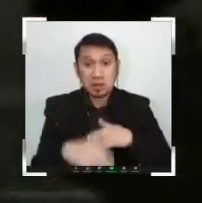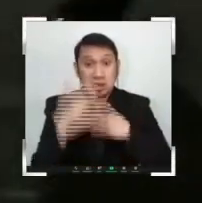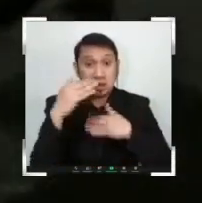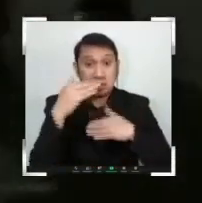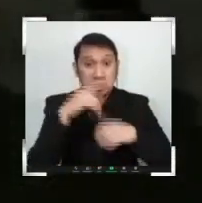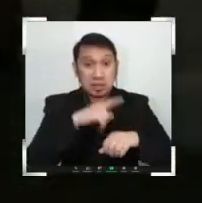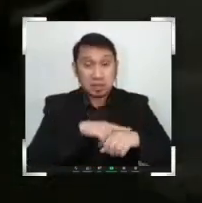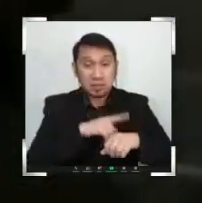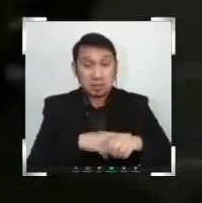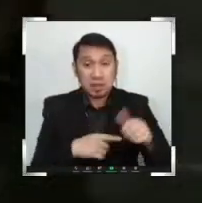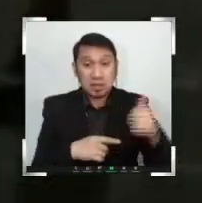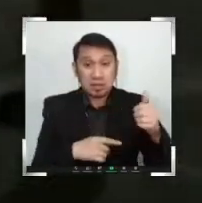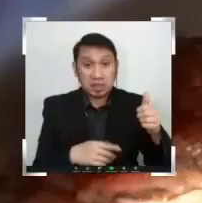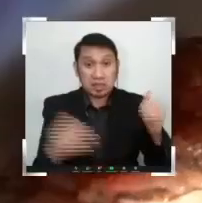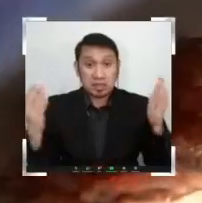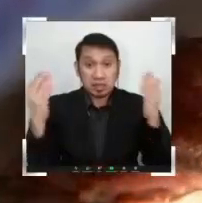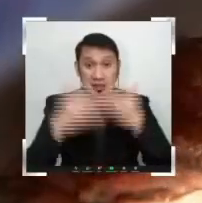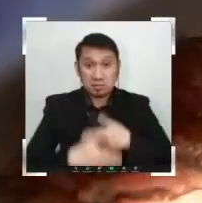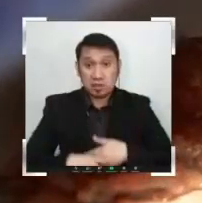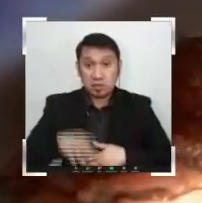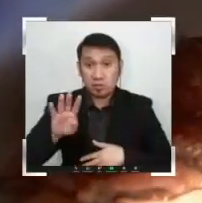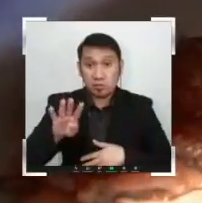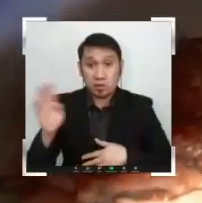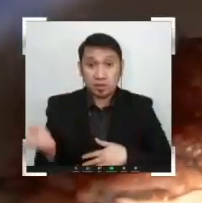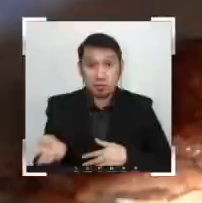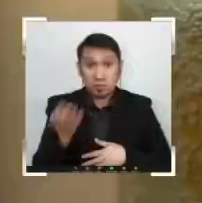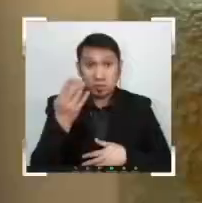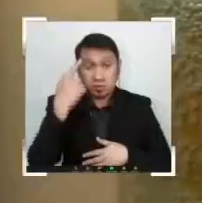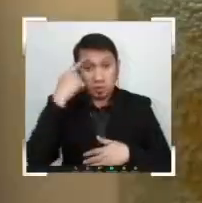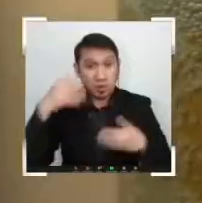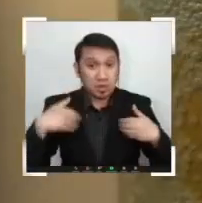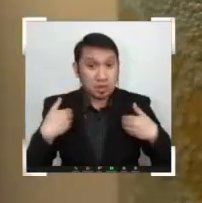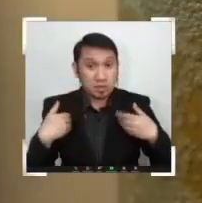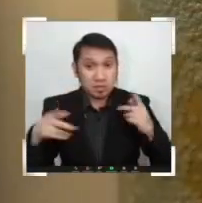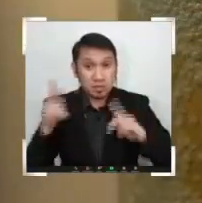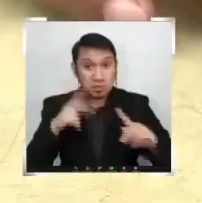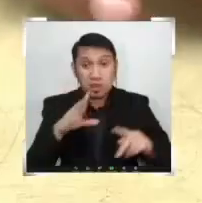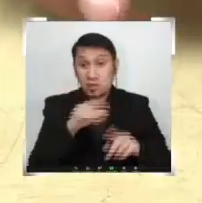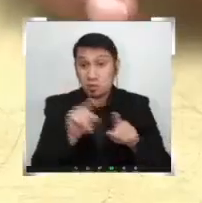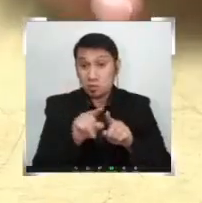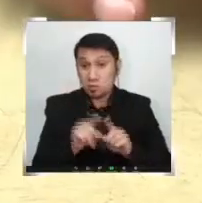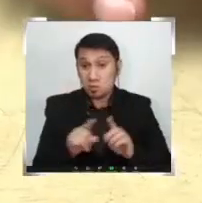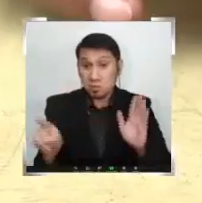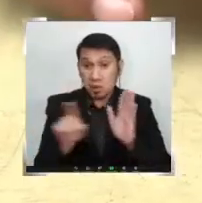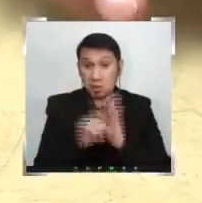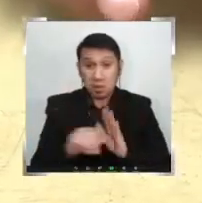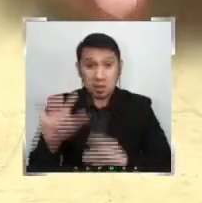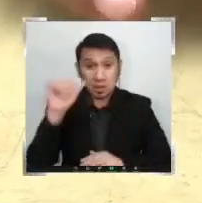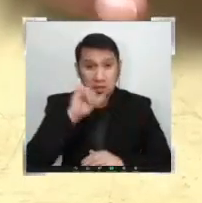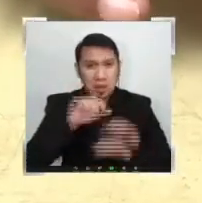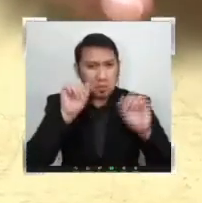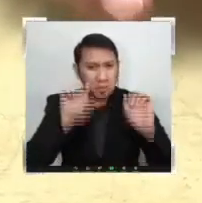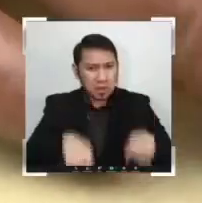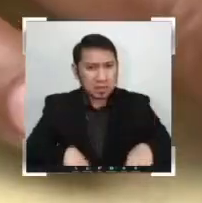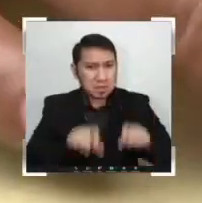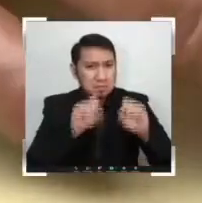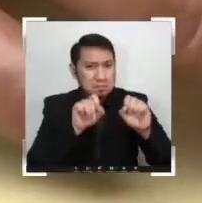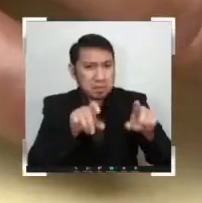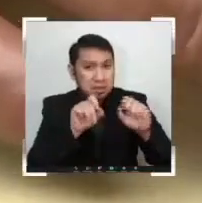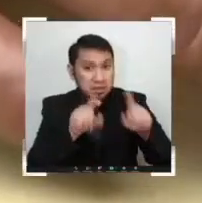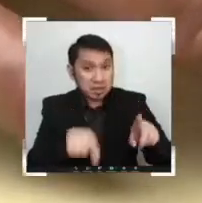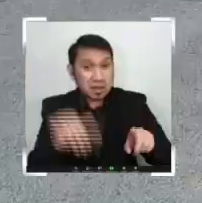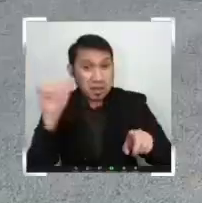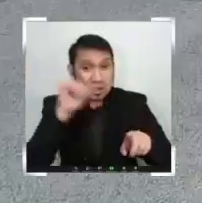madaling araw para sa mga menor de edad. May liquor ban na rin bukas. Pwedeng magbenta ng alak pero bawal mag-inuman sa public places at